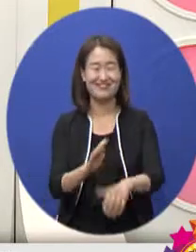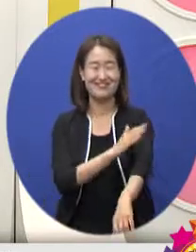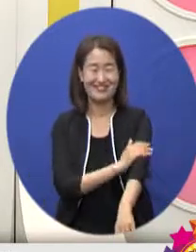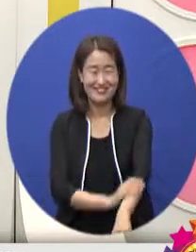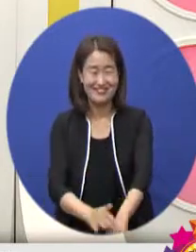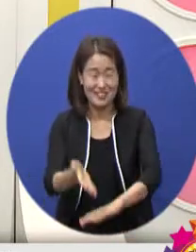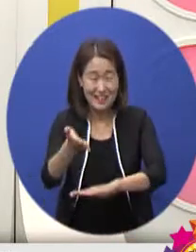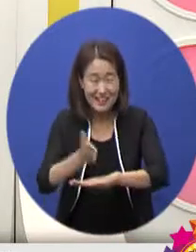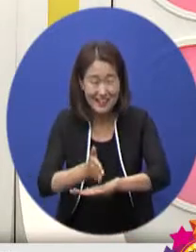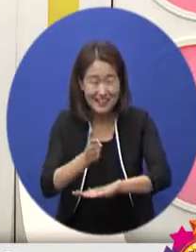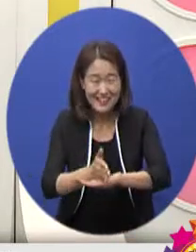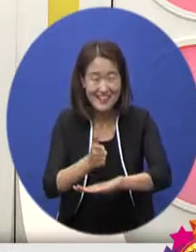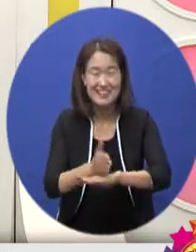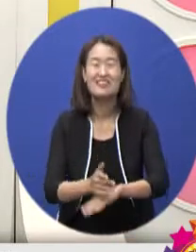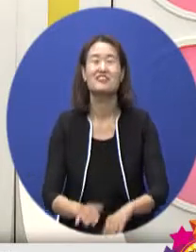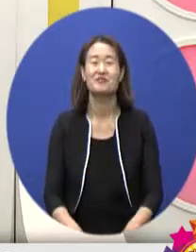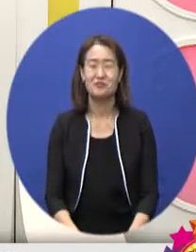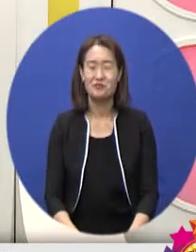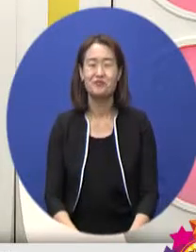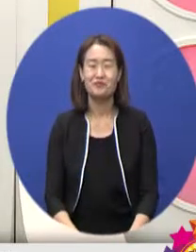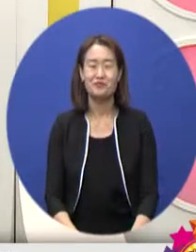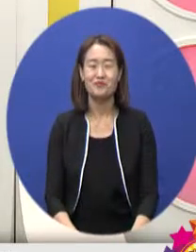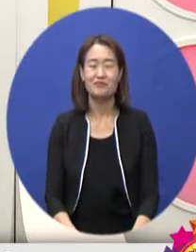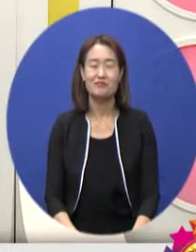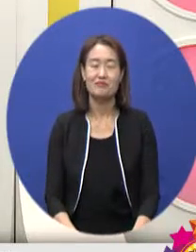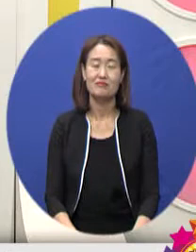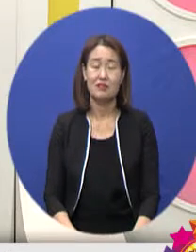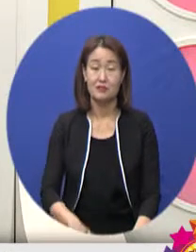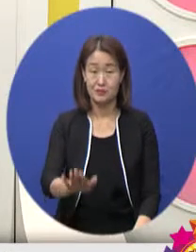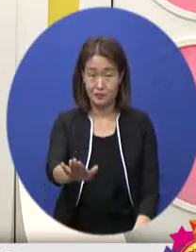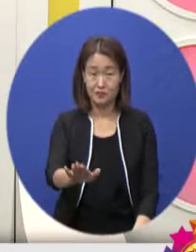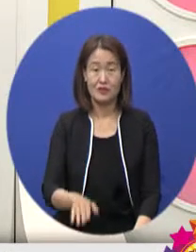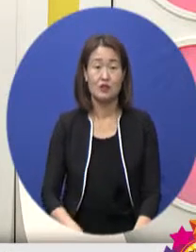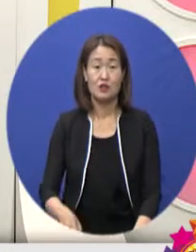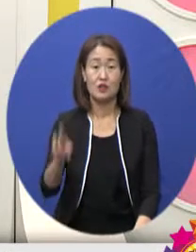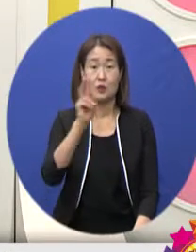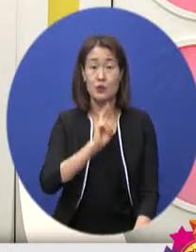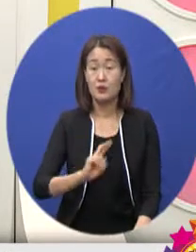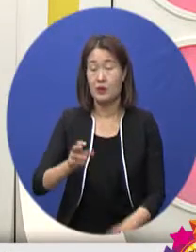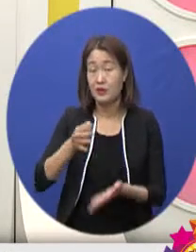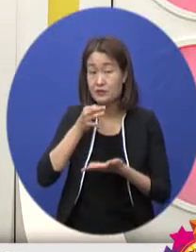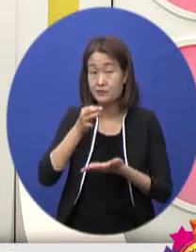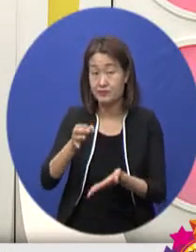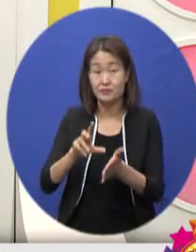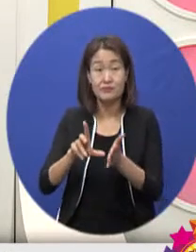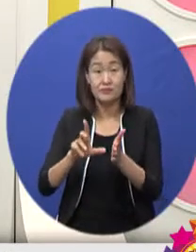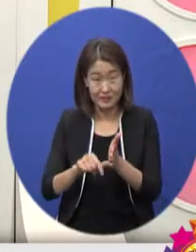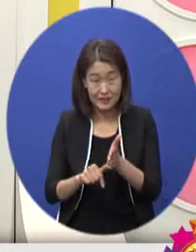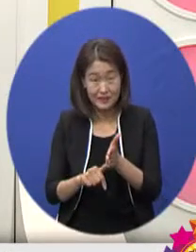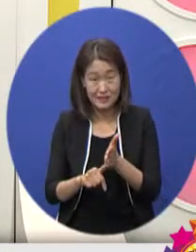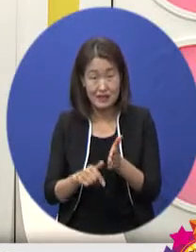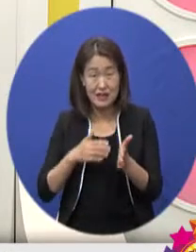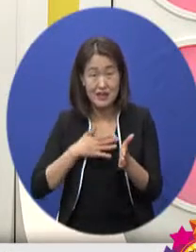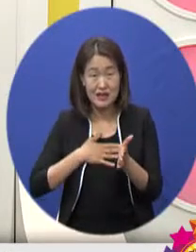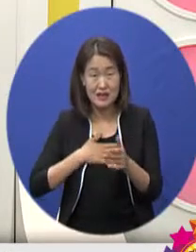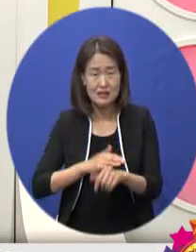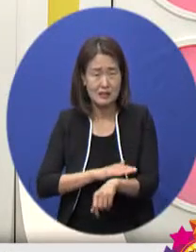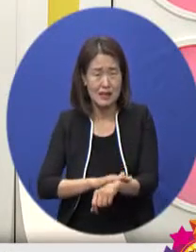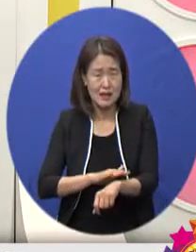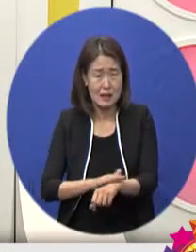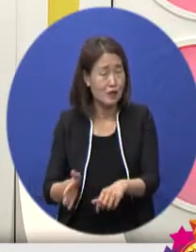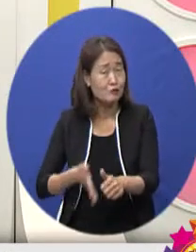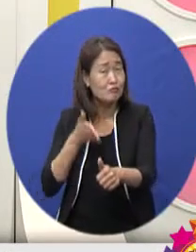너무 정말. 감사합니다. 네, 네, 어머니 일단은 노래 부르실 때 네, 네. 영향이 가지 않게 네, 조심히